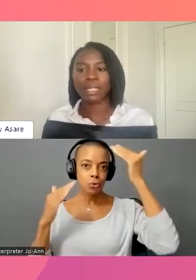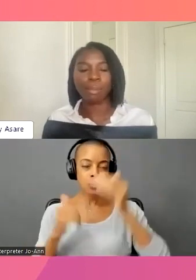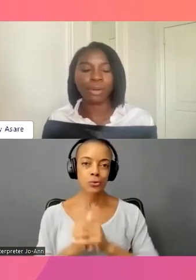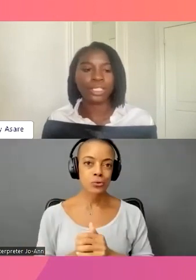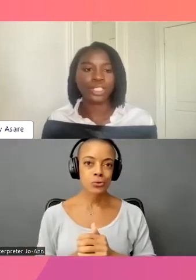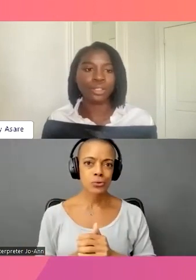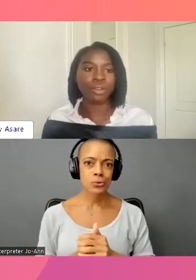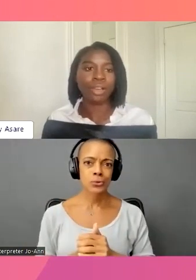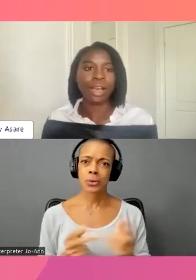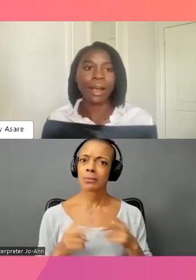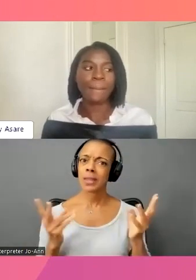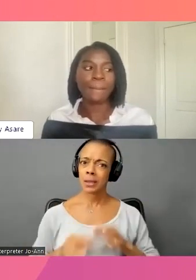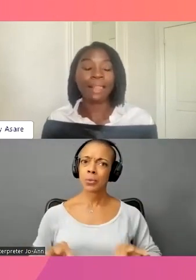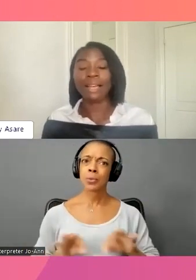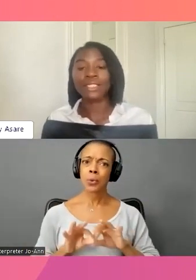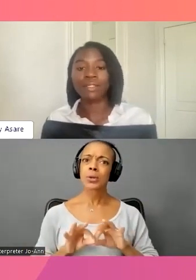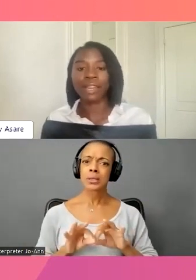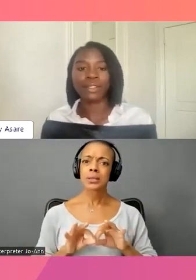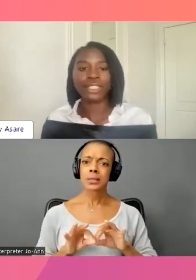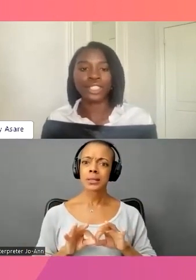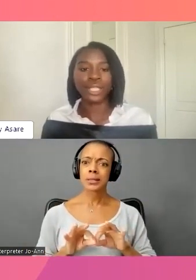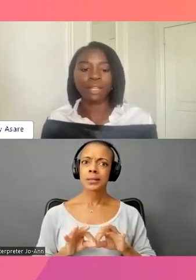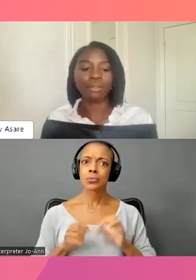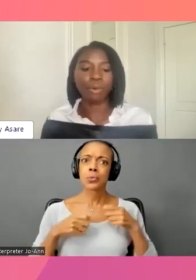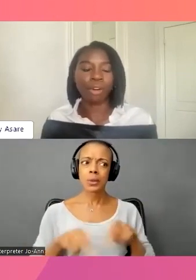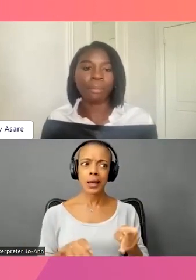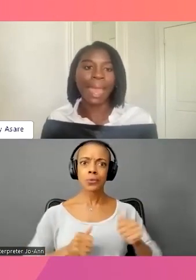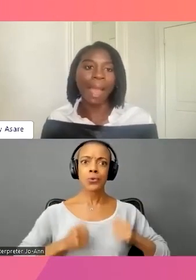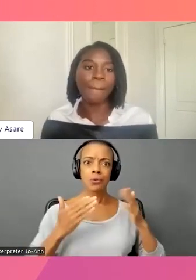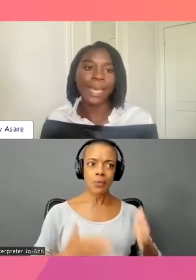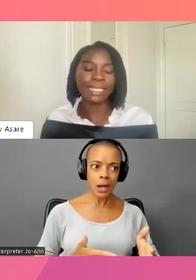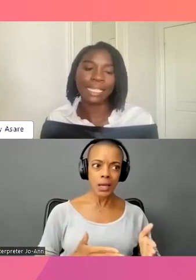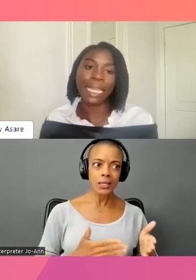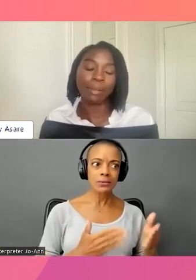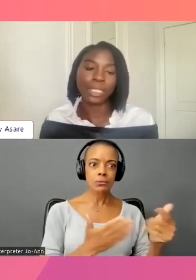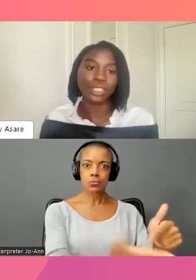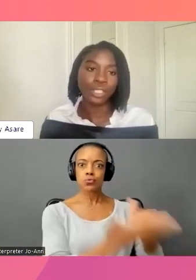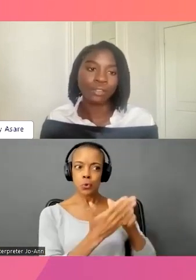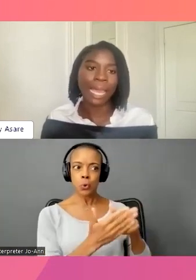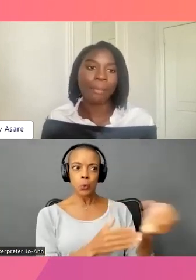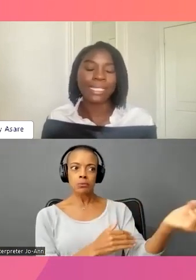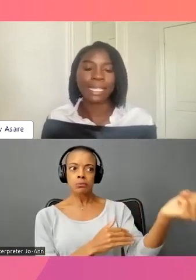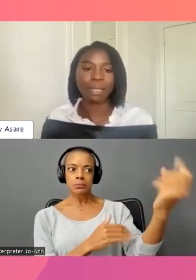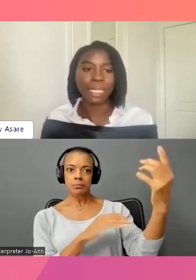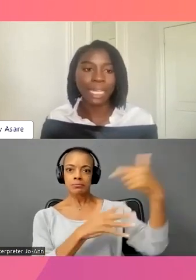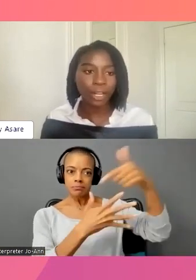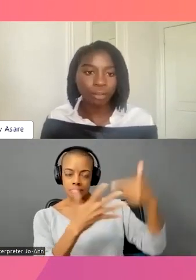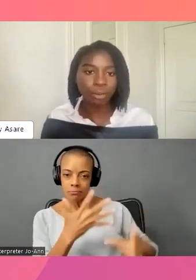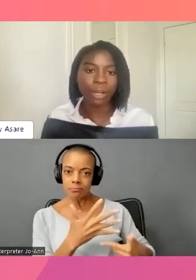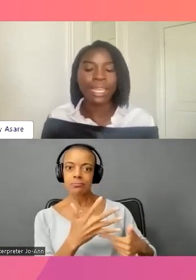connaissances. C'est pourquoi je pense qu'il est important de permettre aux survivants et survivantes